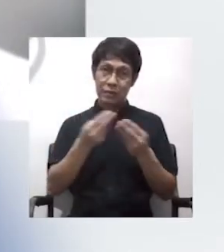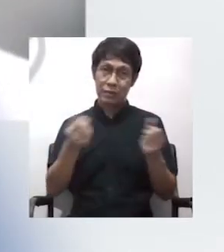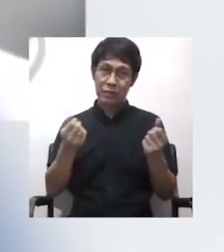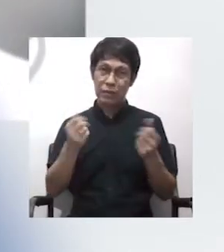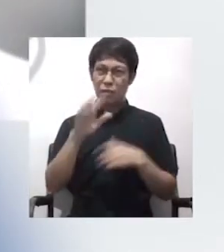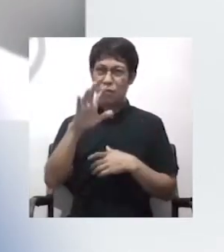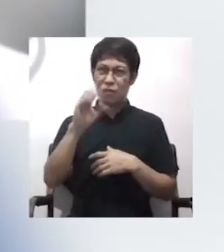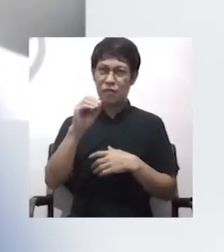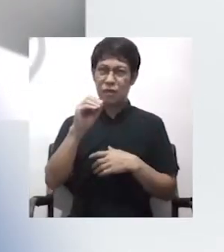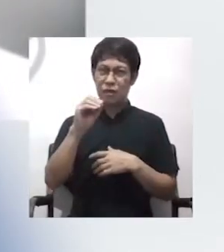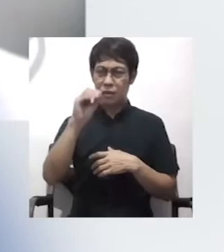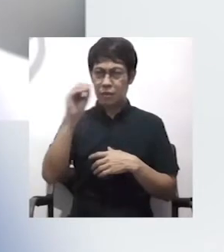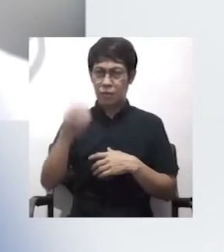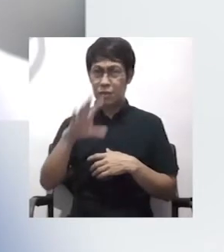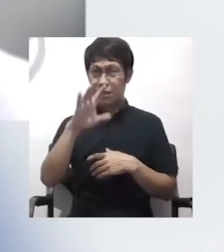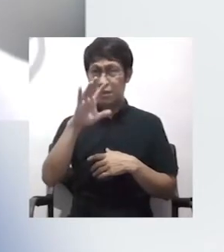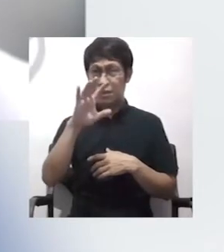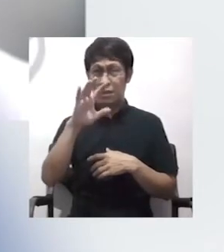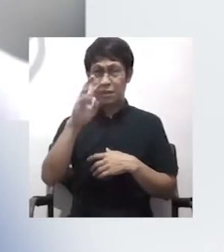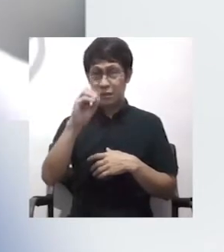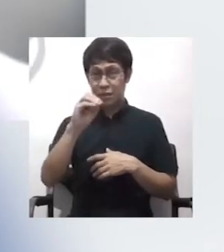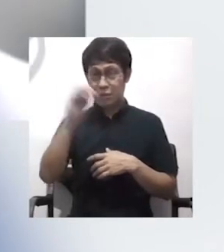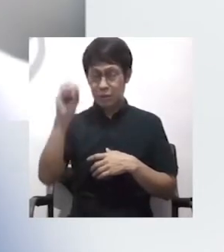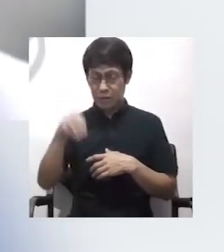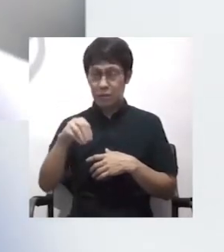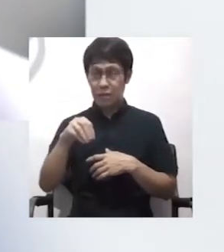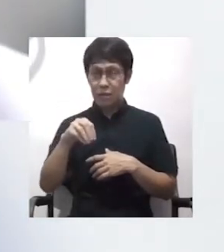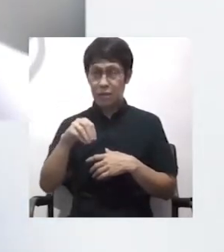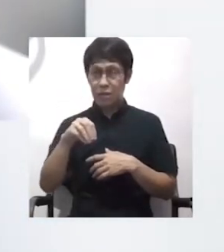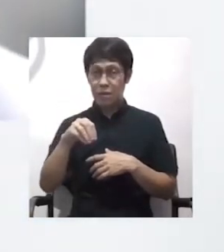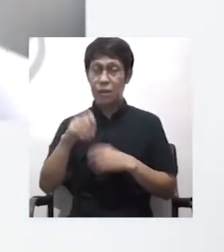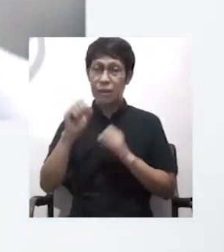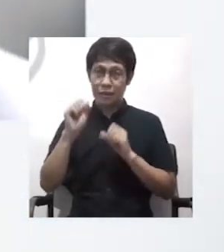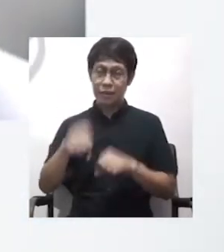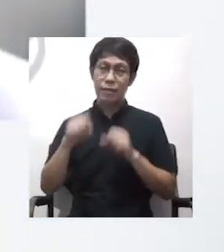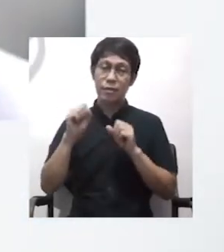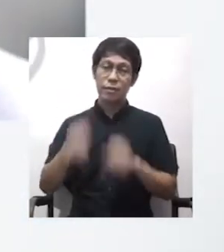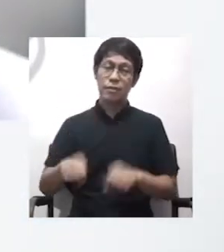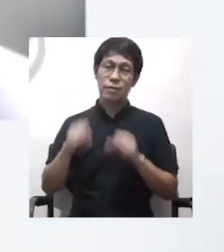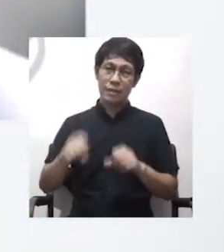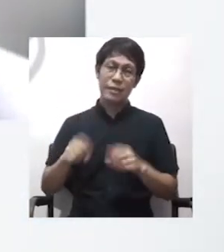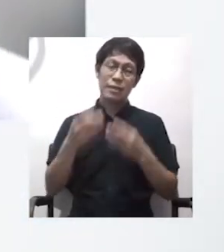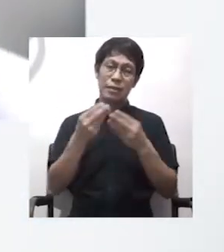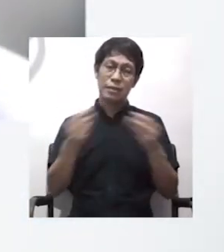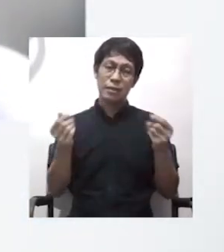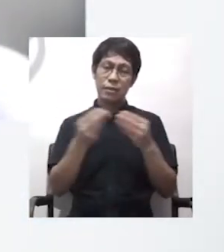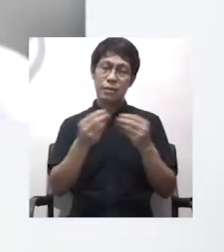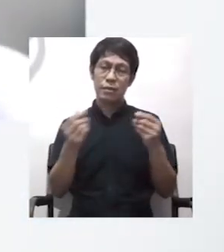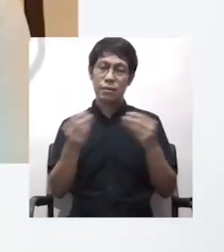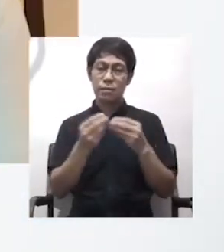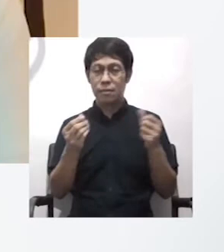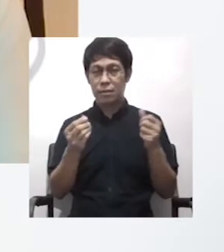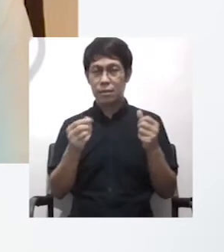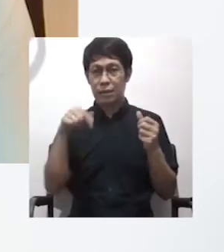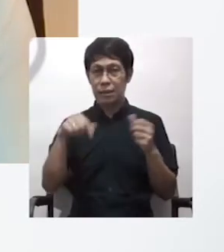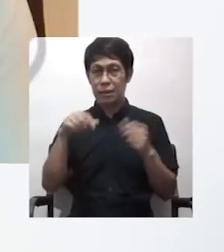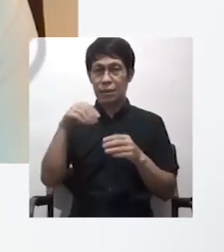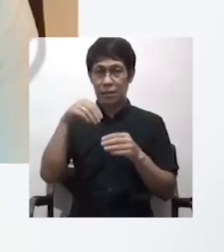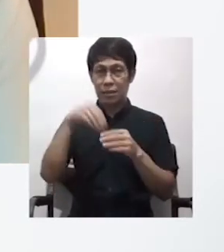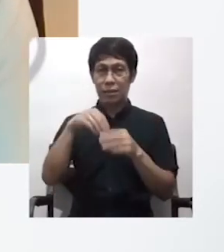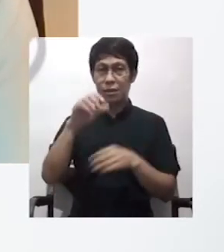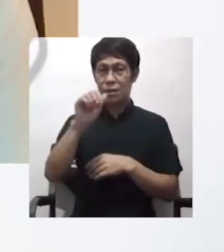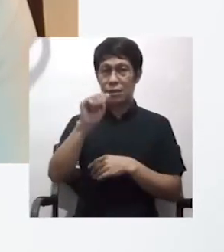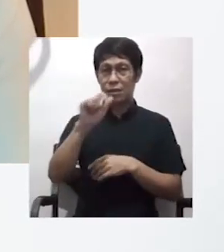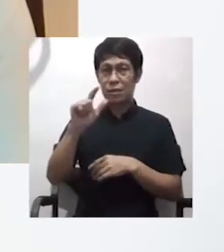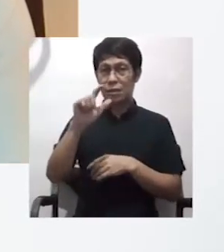batang ginagamot ay maaari pong gumaling sa sakit na leukemia. Basta't na-diagnose